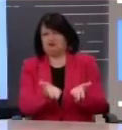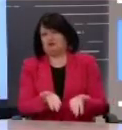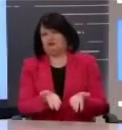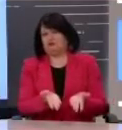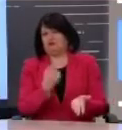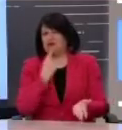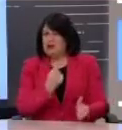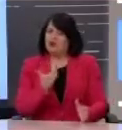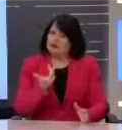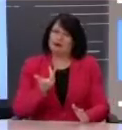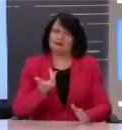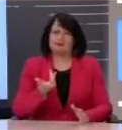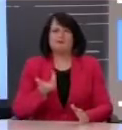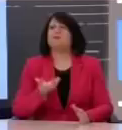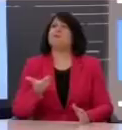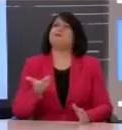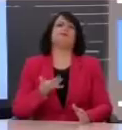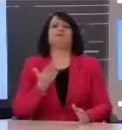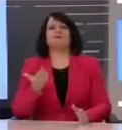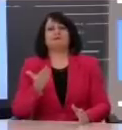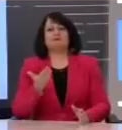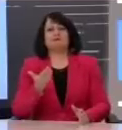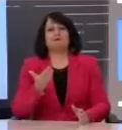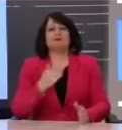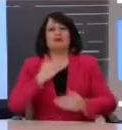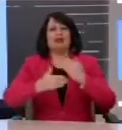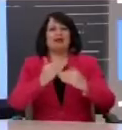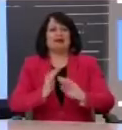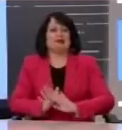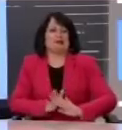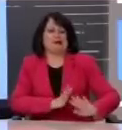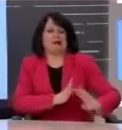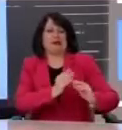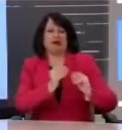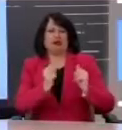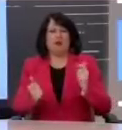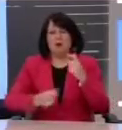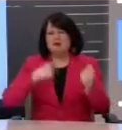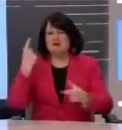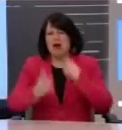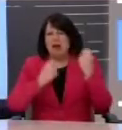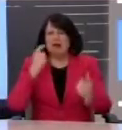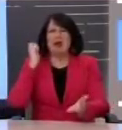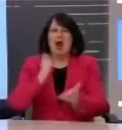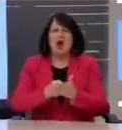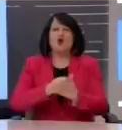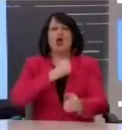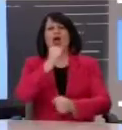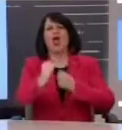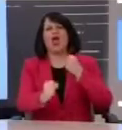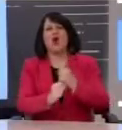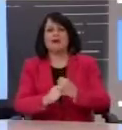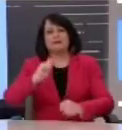Ότι μάλιστα πρόκειται για παράκαμψη των διαδικασιών, για μεγάλη σπατάλη, για αγορά του αιώνα και θα μας φέρουν και στη